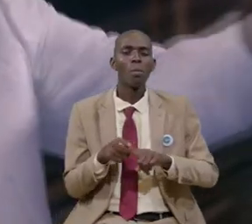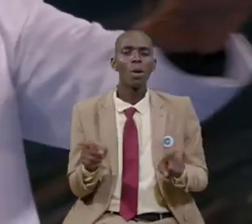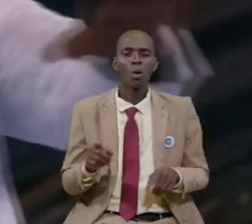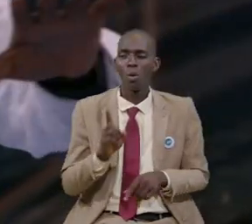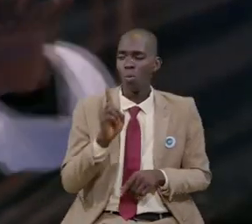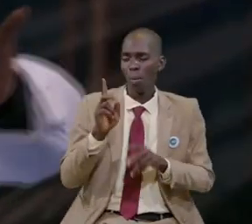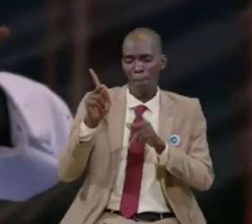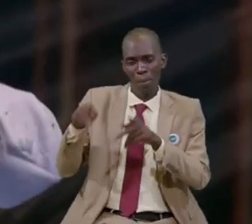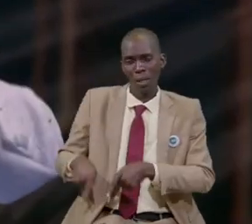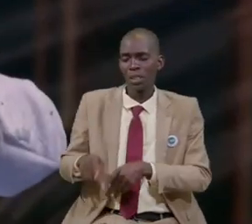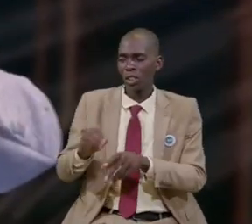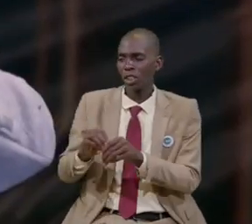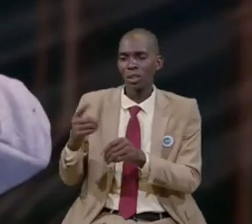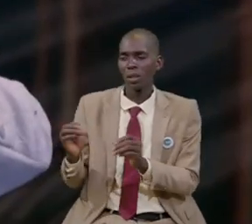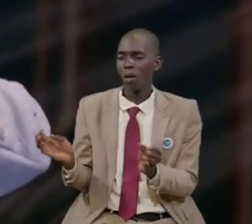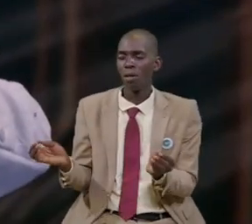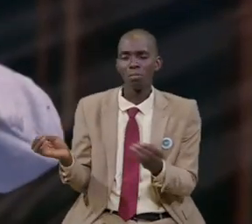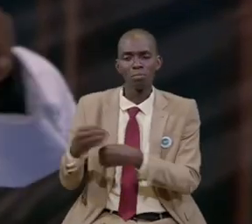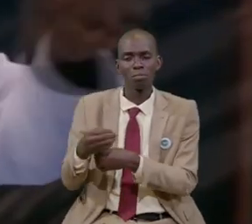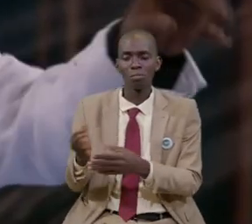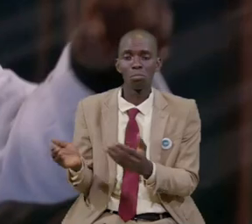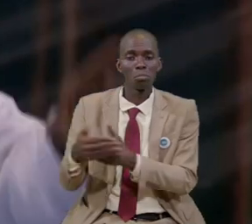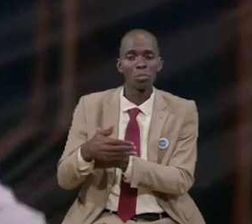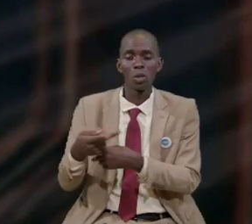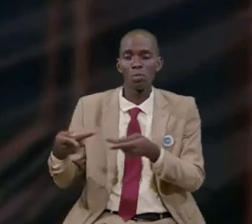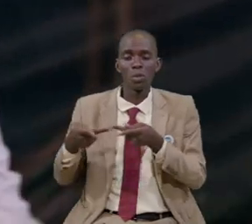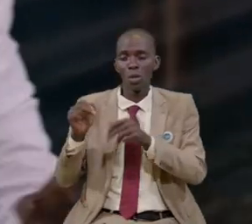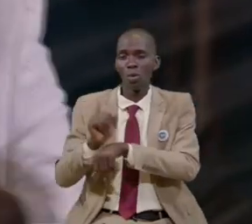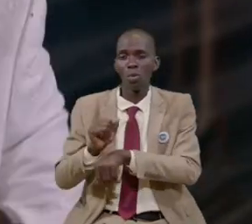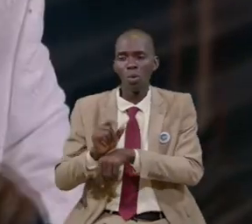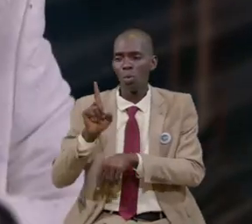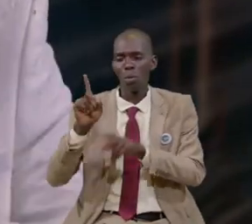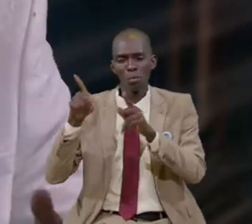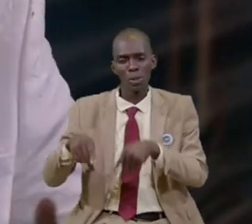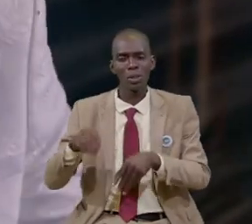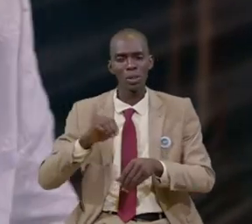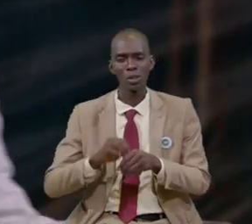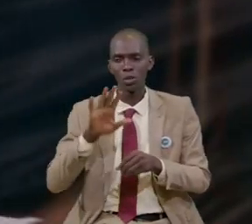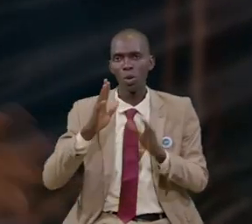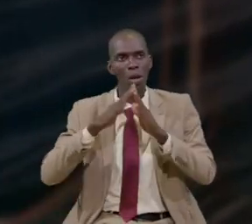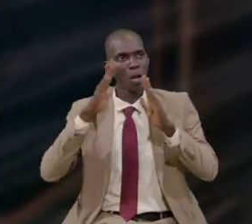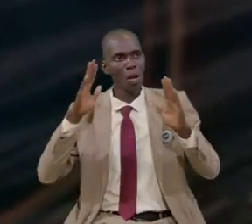au bureau, un homme dans votre communauté, un homme